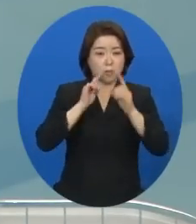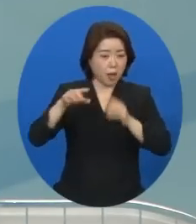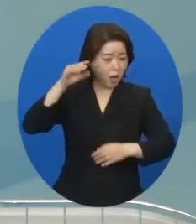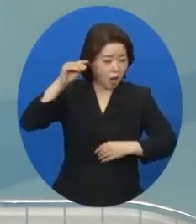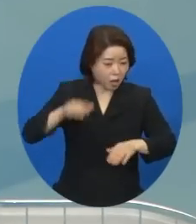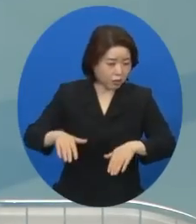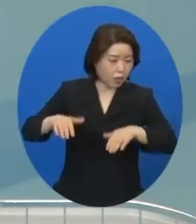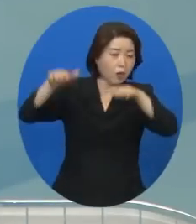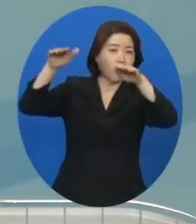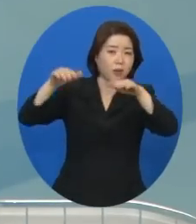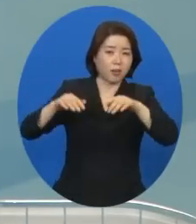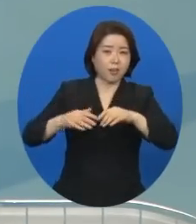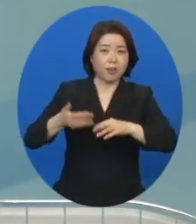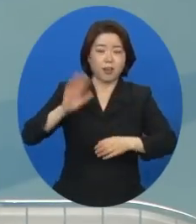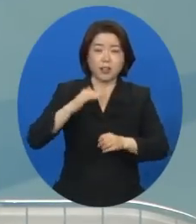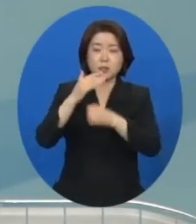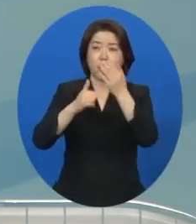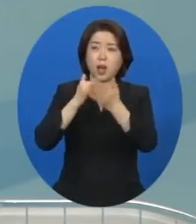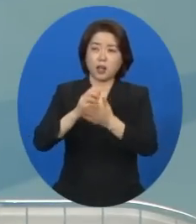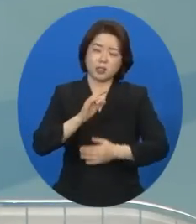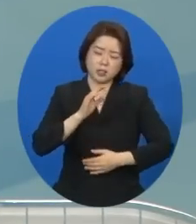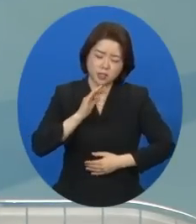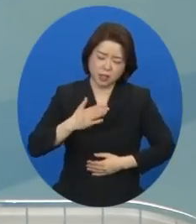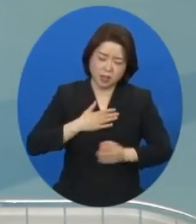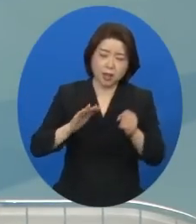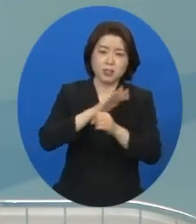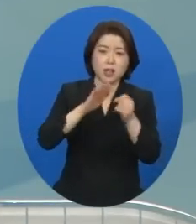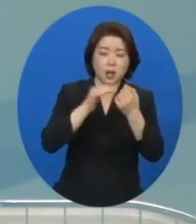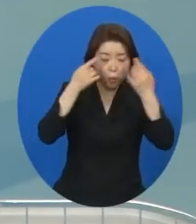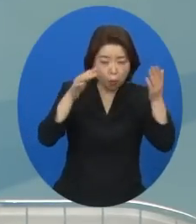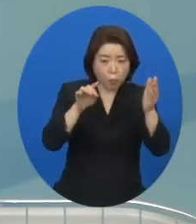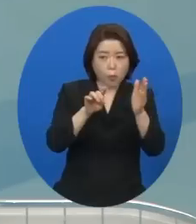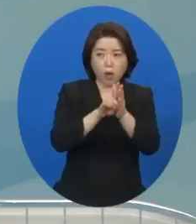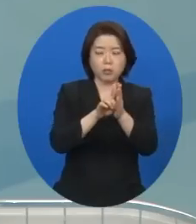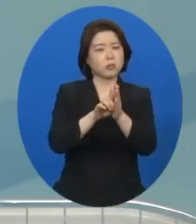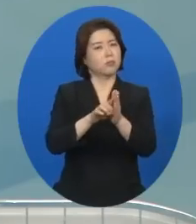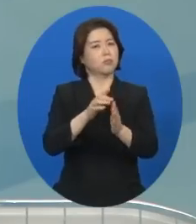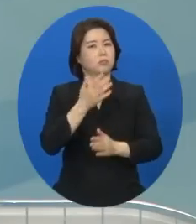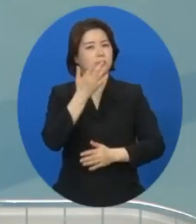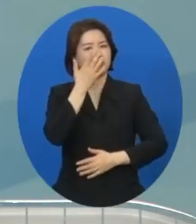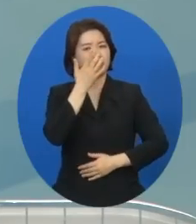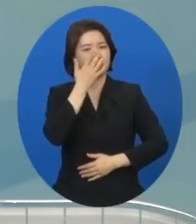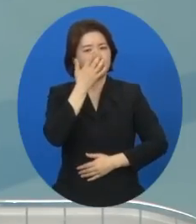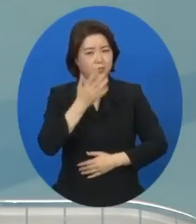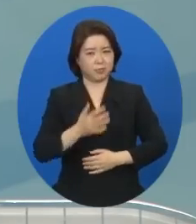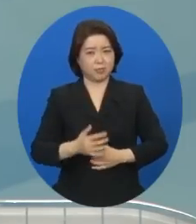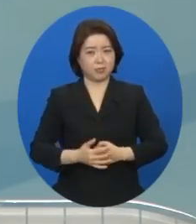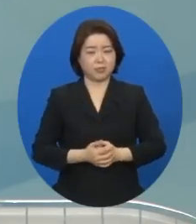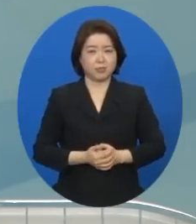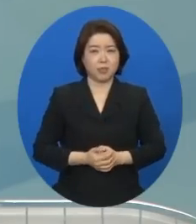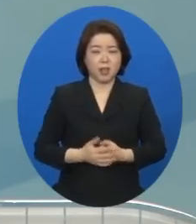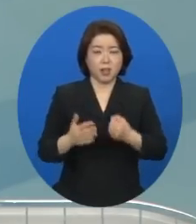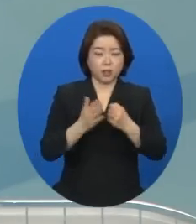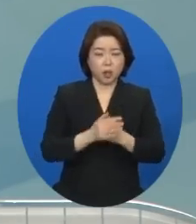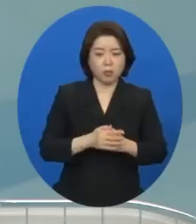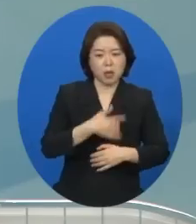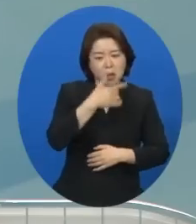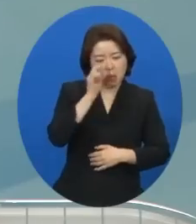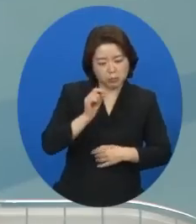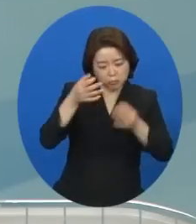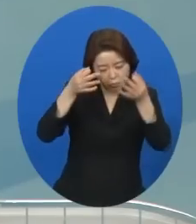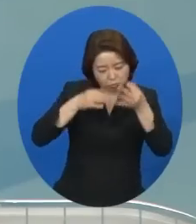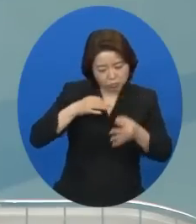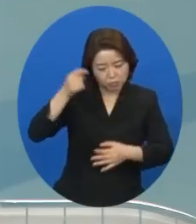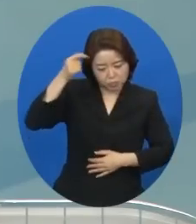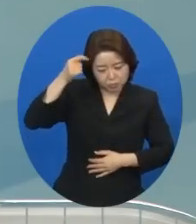들었지만 하나님이 정말 저를 사랑하신다는 확신이 없었어요. 그러니까 계속 열등감이 시달려